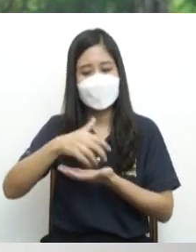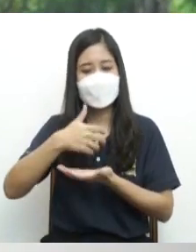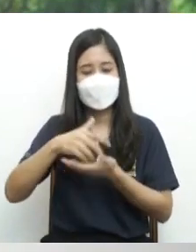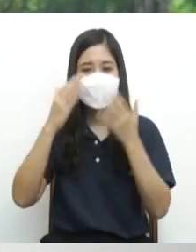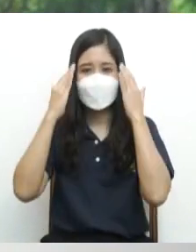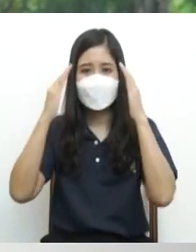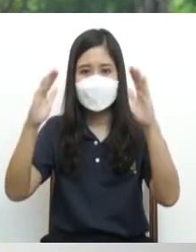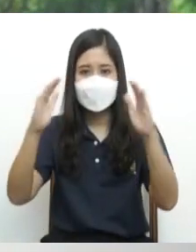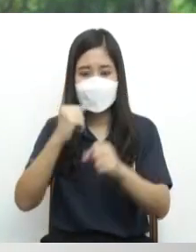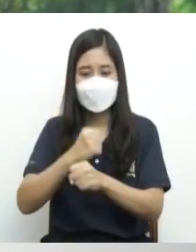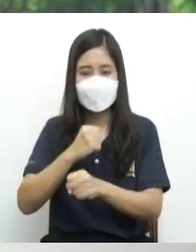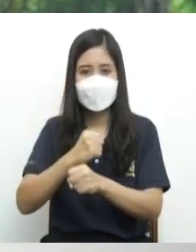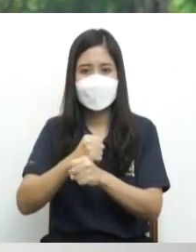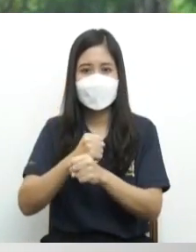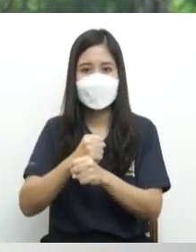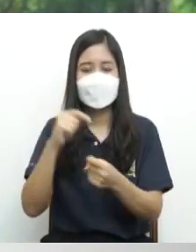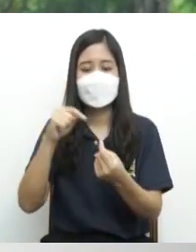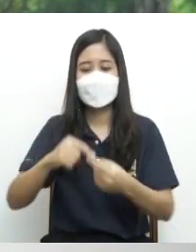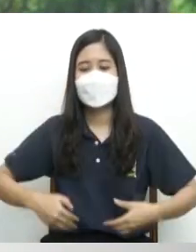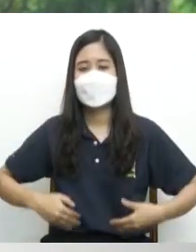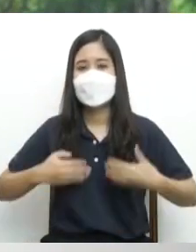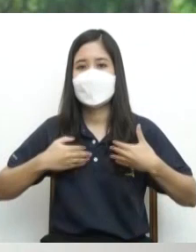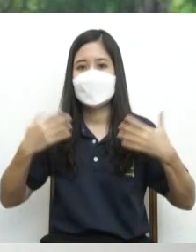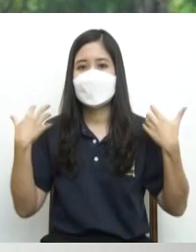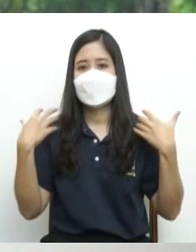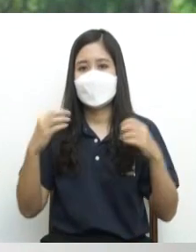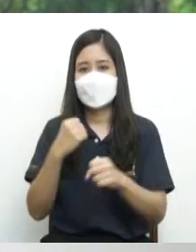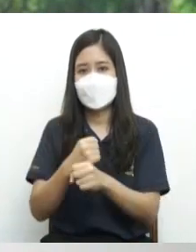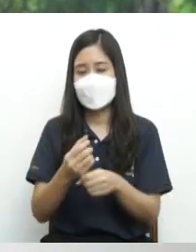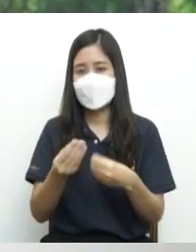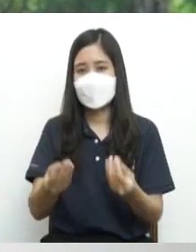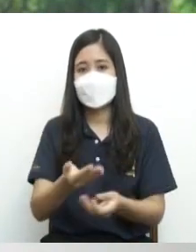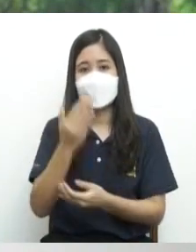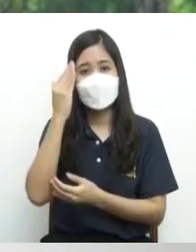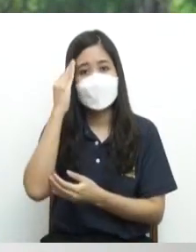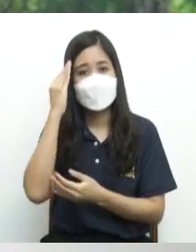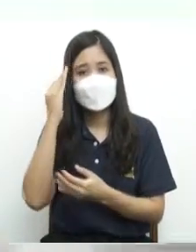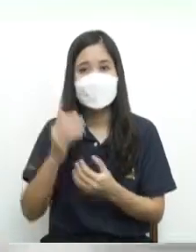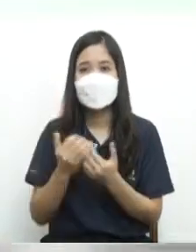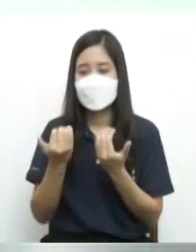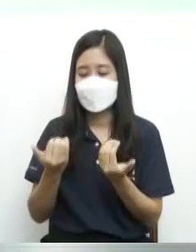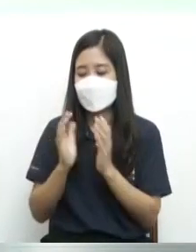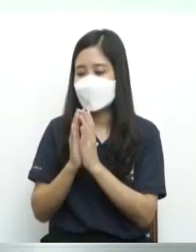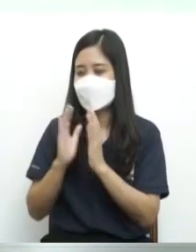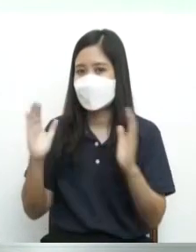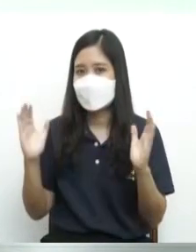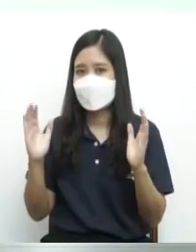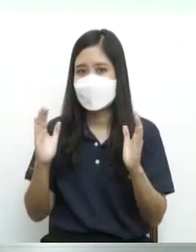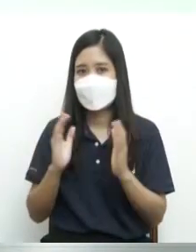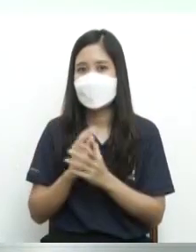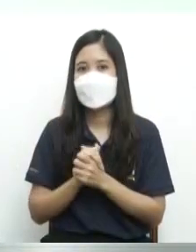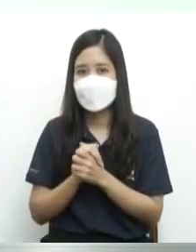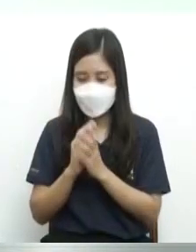ในช่วงตลอดชีวิตราชการให้กับพวกเราได้รับทราบเพื่อเป็นแนวทางในการปฏิบัติงานของเราค่ะต้องขอกราบขอบพระคุณทั้งสองท่านมาณโอกาสนี้ด้วย